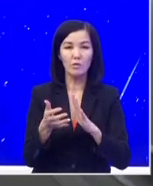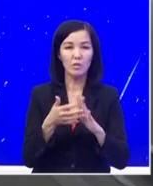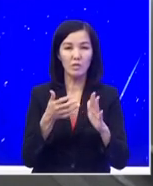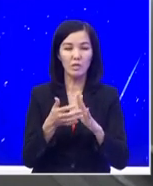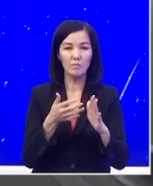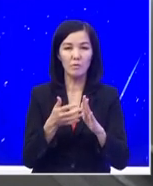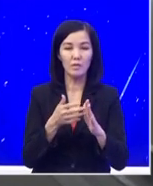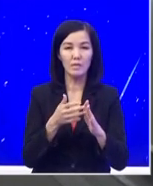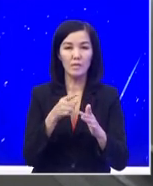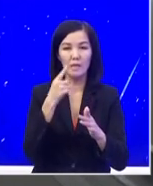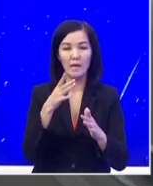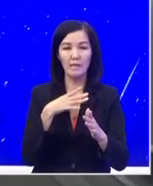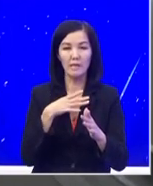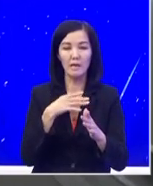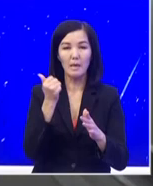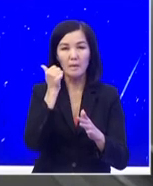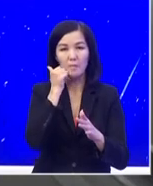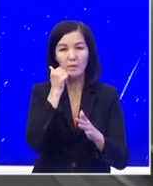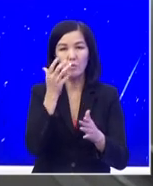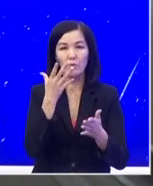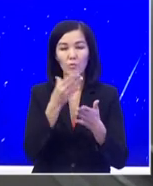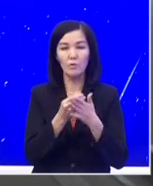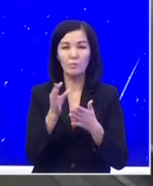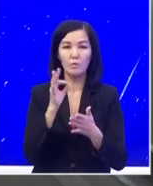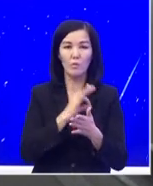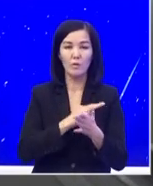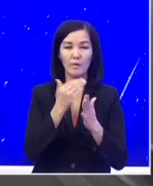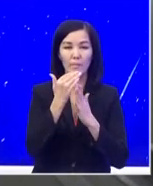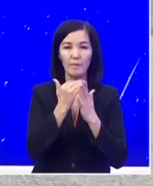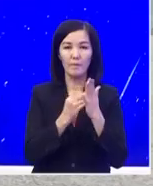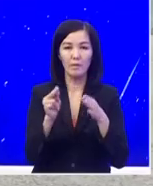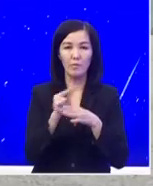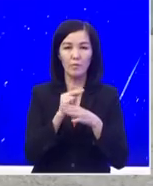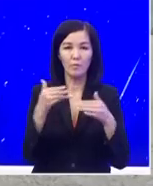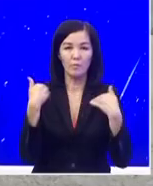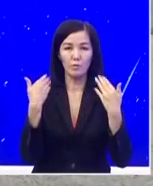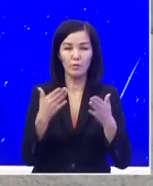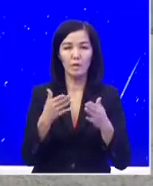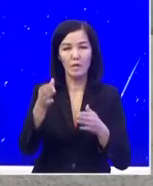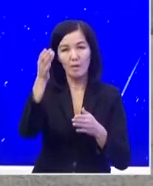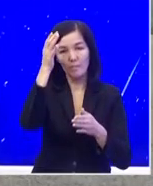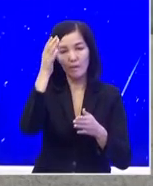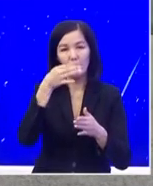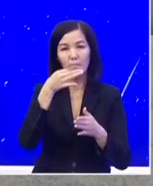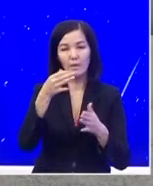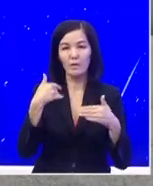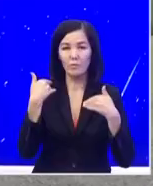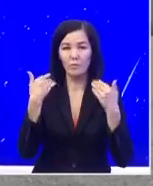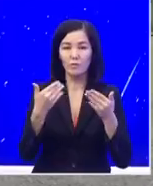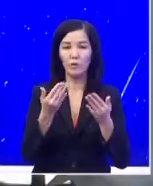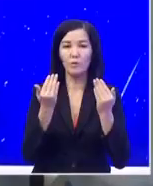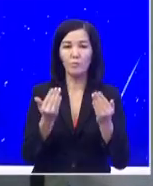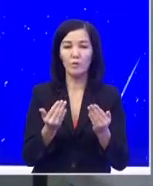жетіспеушіліктерді біз айттық. Мәскеуде өзіміз қолданып жатқан арнайы алгоритммен бөлістік. Білім-білігін бөлісуге келген шетелдік әріптестер